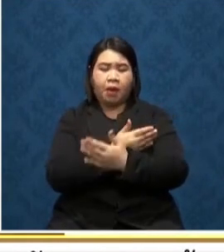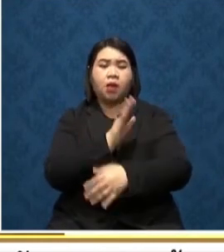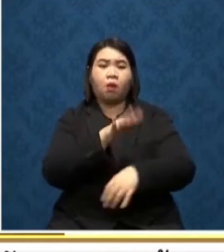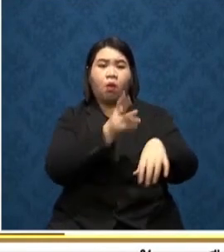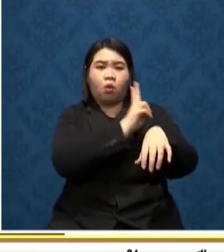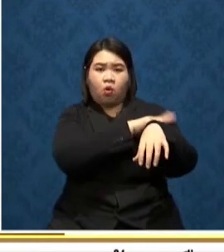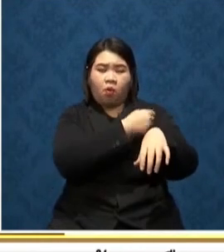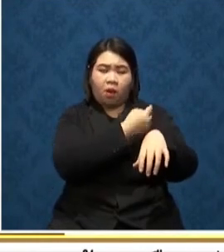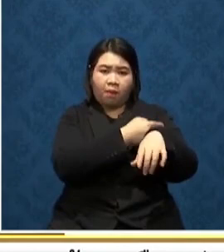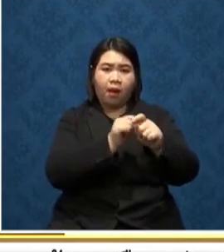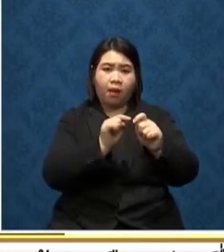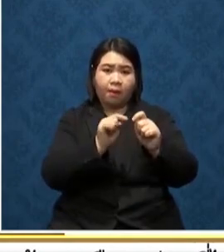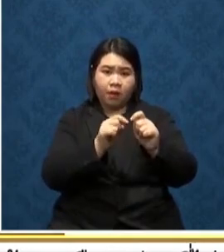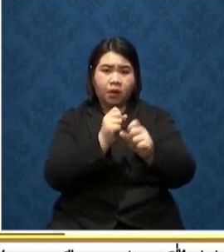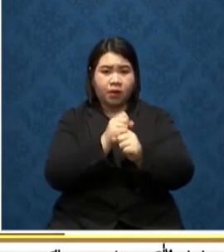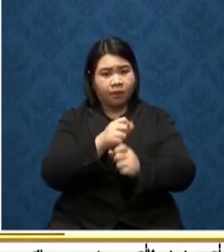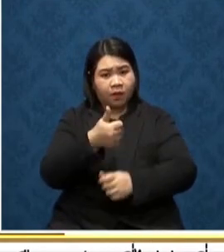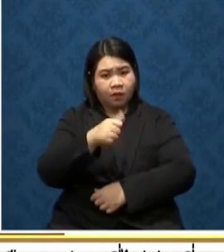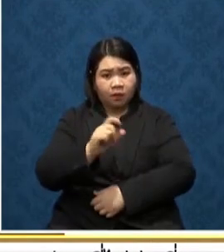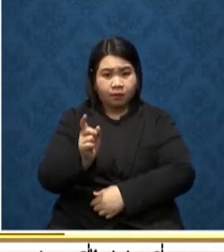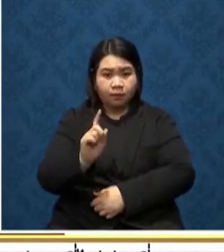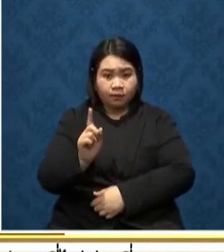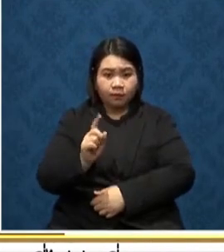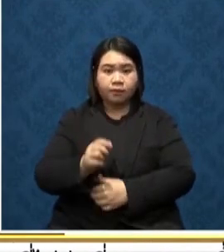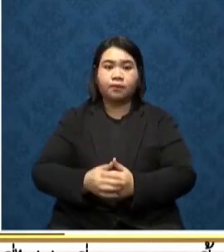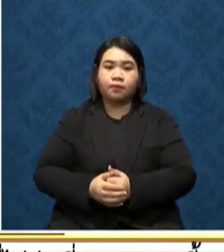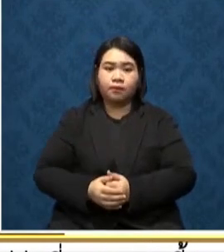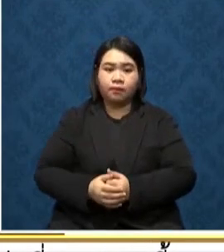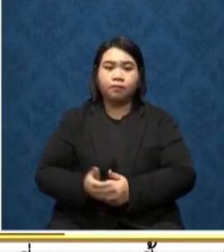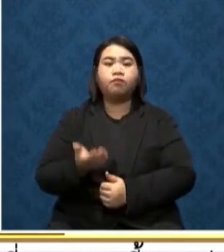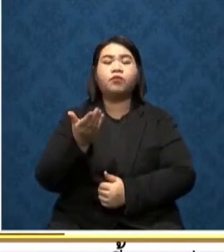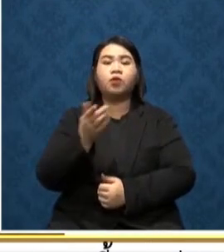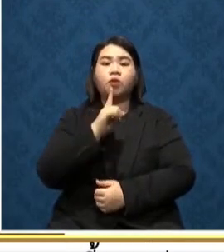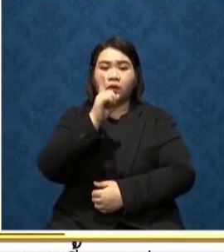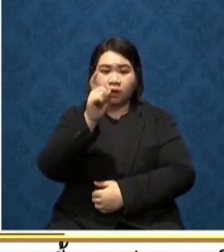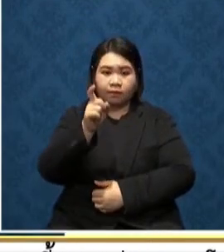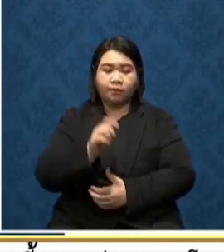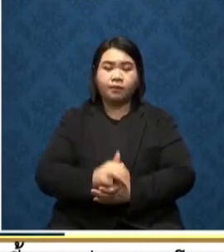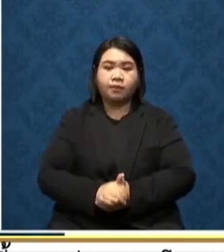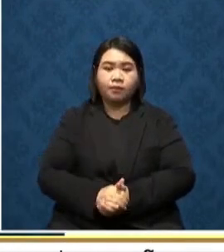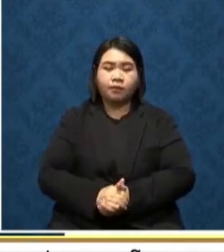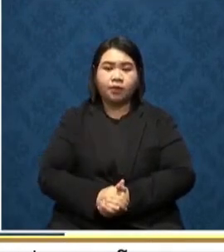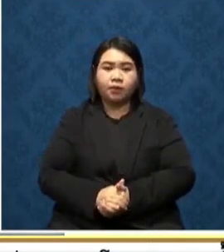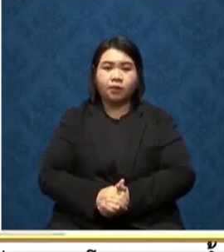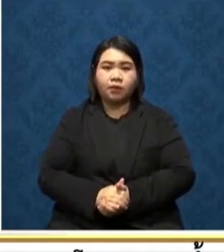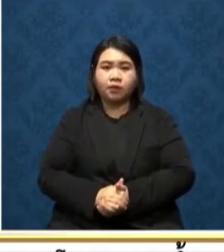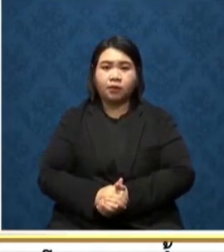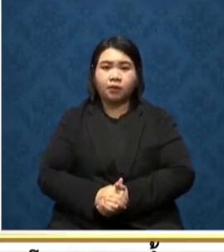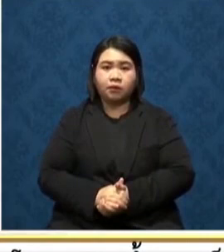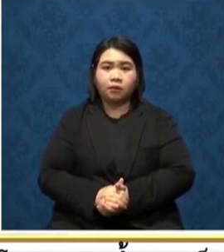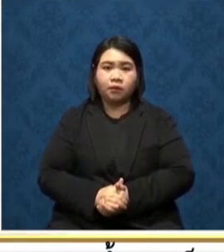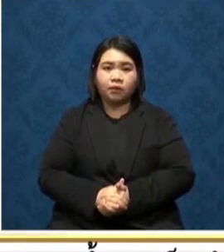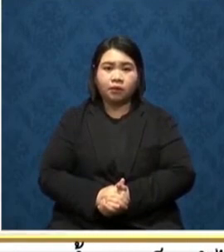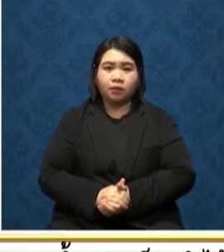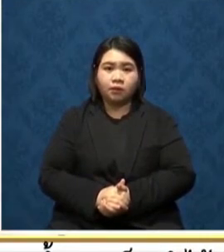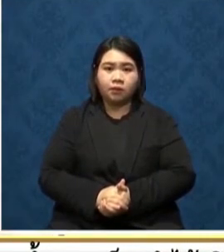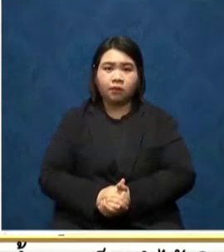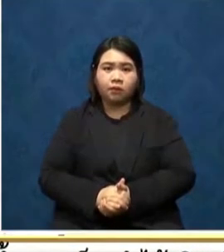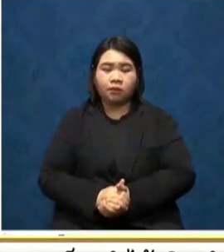ไม่เพราะเหตุใดนะครั ขออย่าติ ขอรละเหตุจากท่านครั ขอบคุครัขอเชิญรมตคร